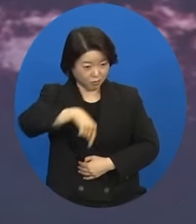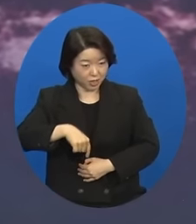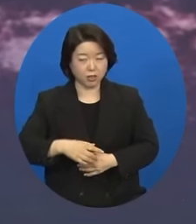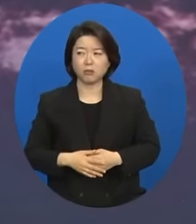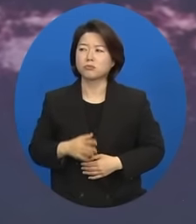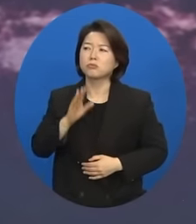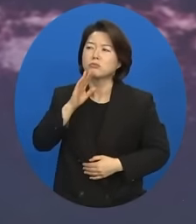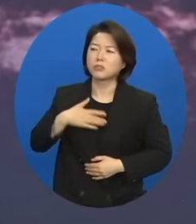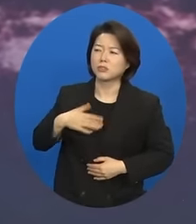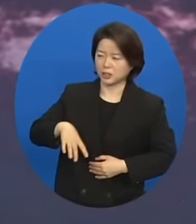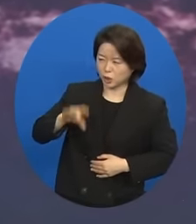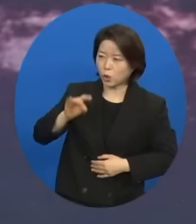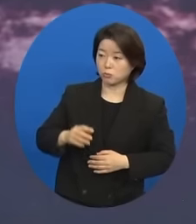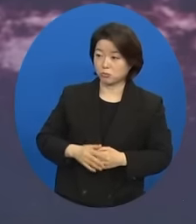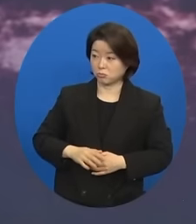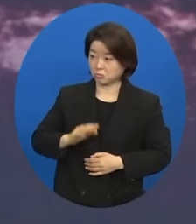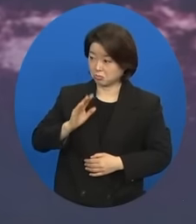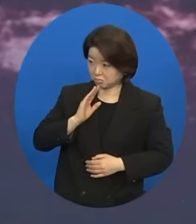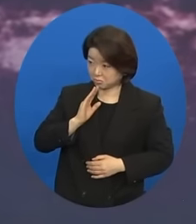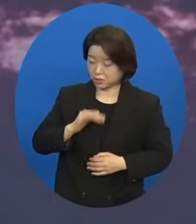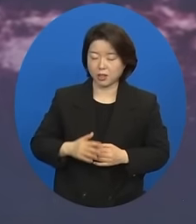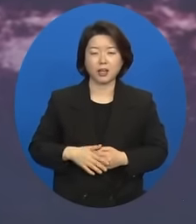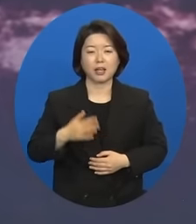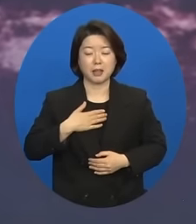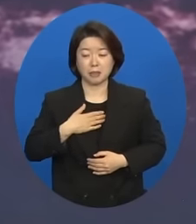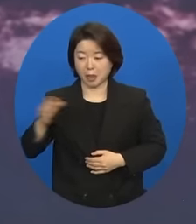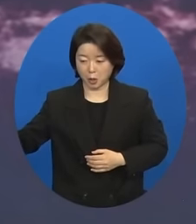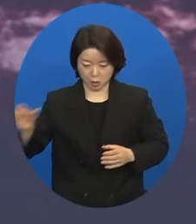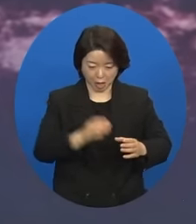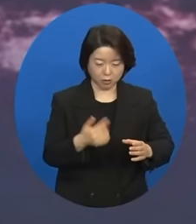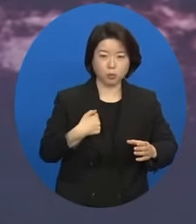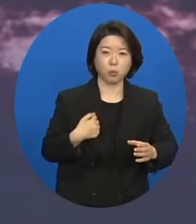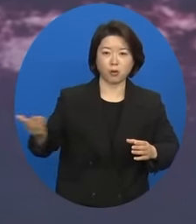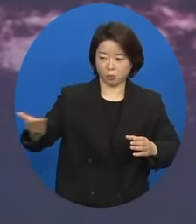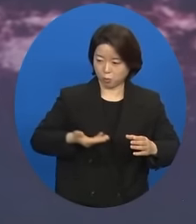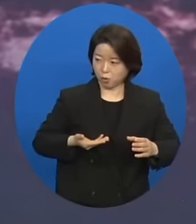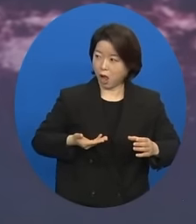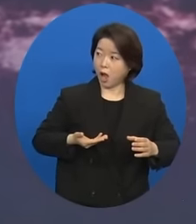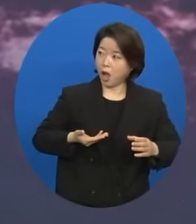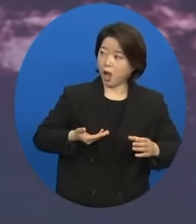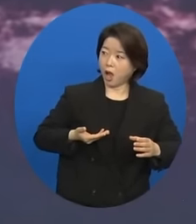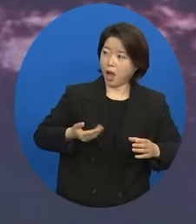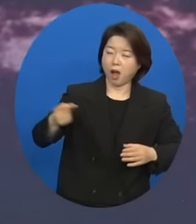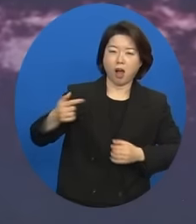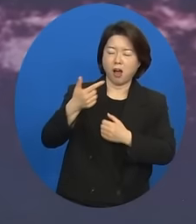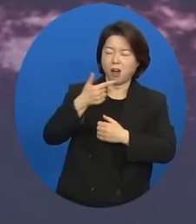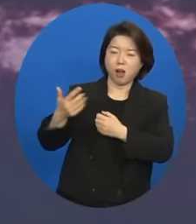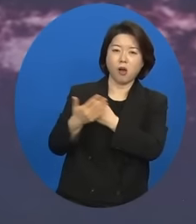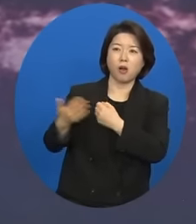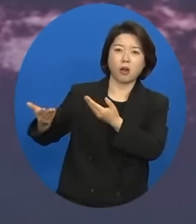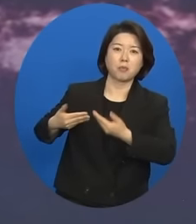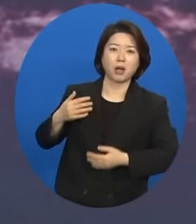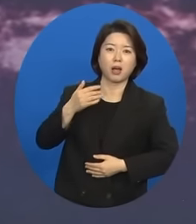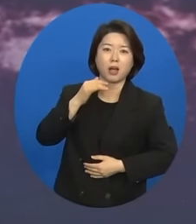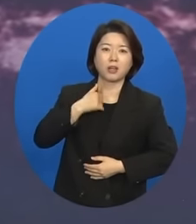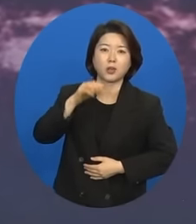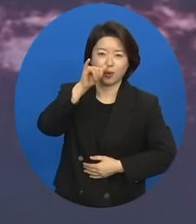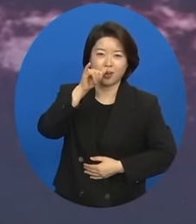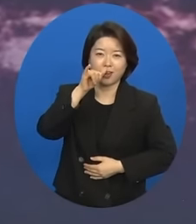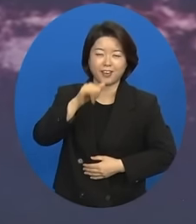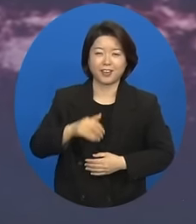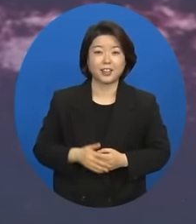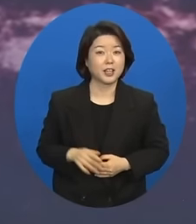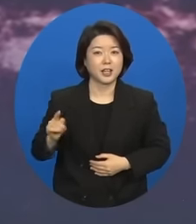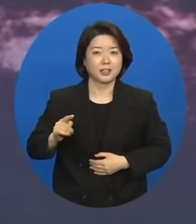왔다고 아 그렇냐고 힘내라 그면 자기 요트를 주는 거 있죠 이렇게 아 그래서 제가 그분에게 큰 은혜를 받았다니까 그